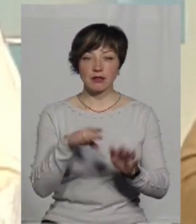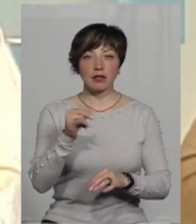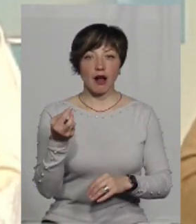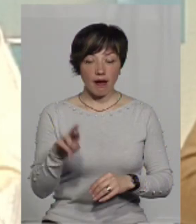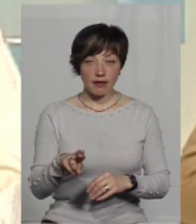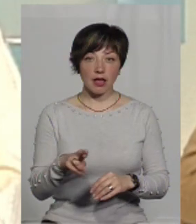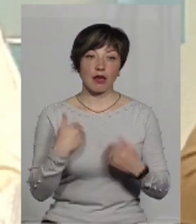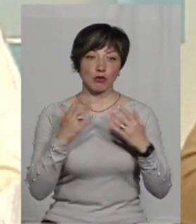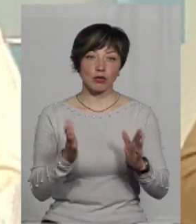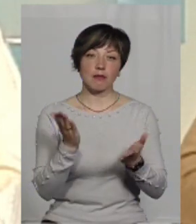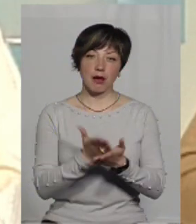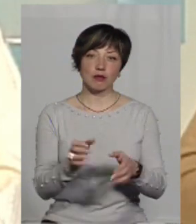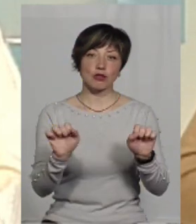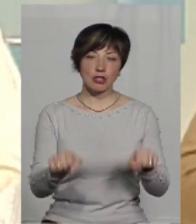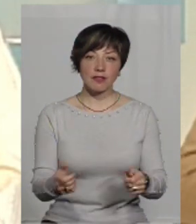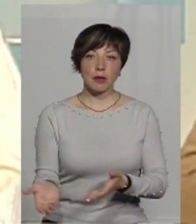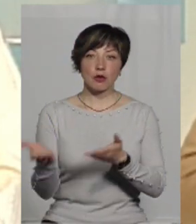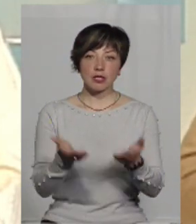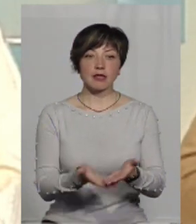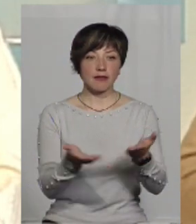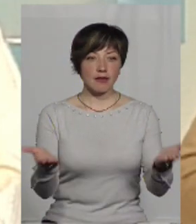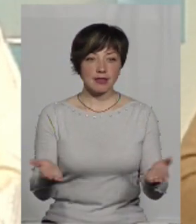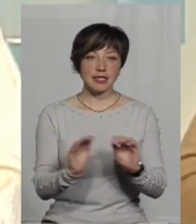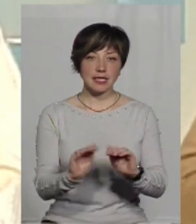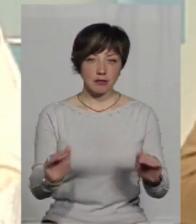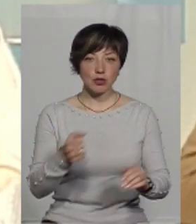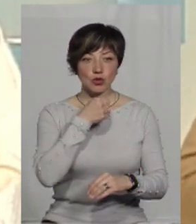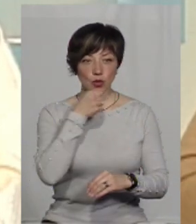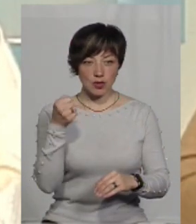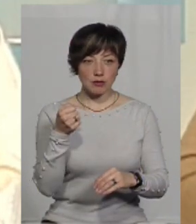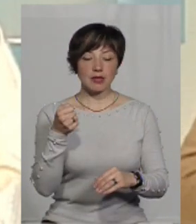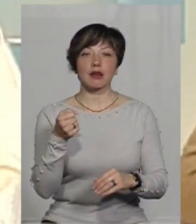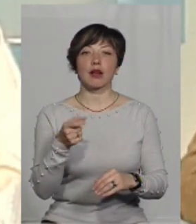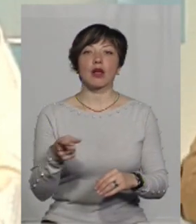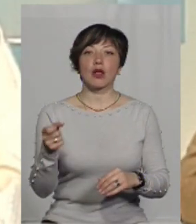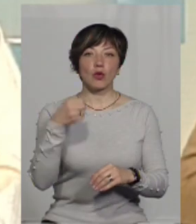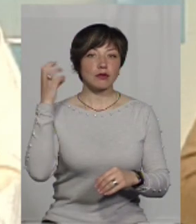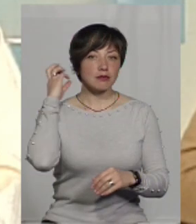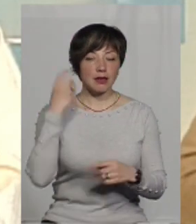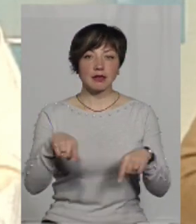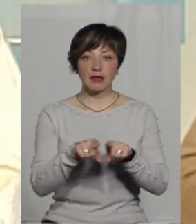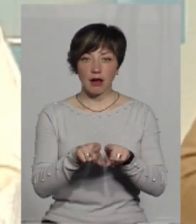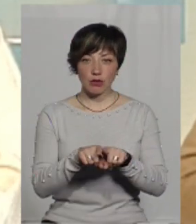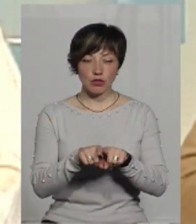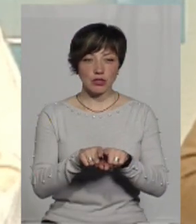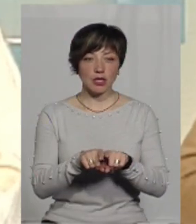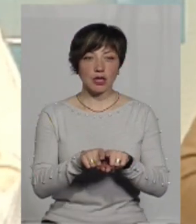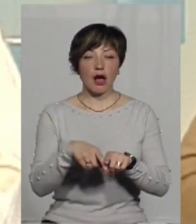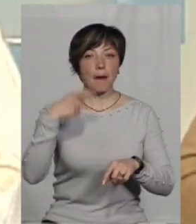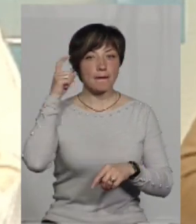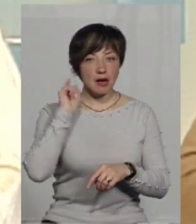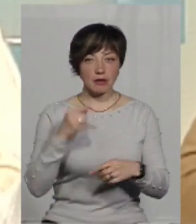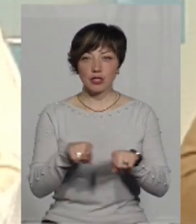19 травня, я буду мати можливість запросити вас з вашими дітками, з дорослими носіями кохлеарних імплантів, а також